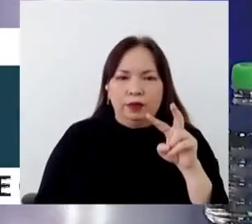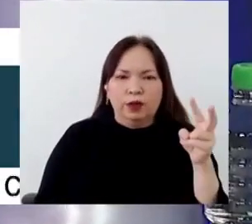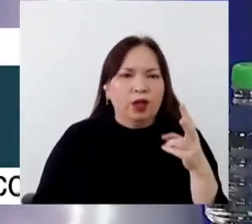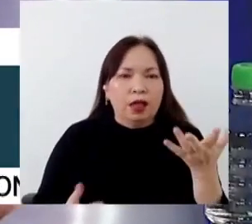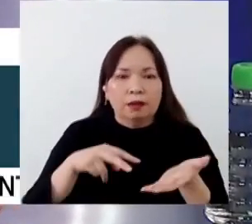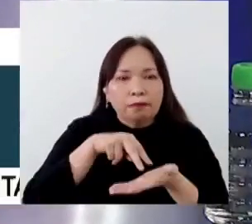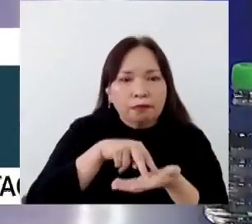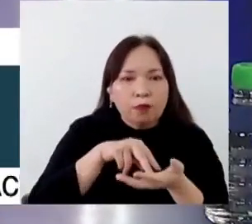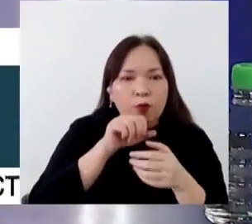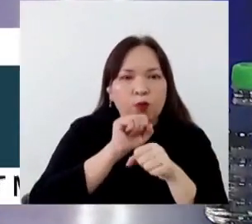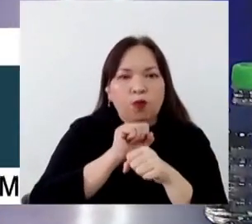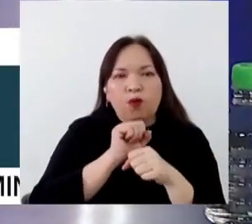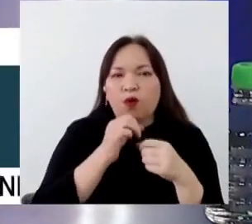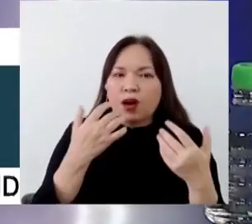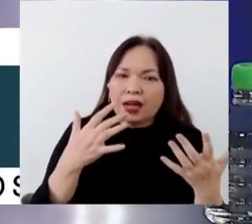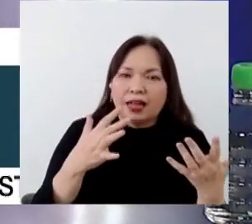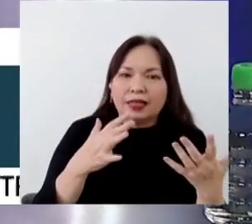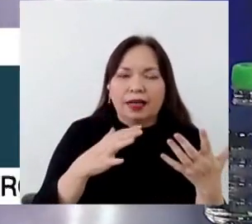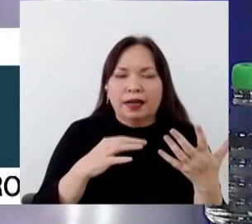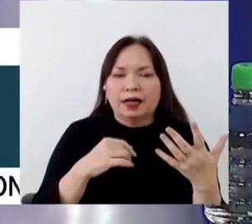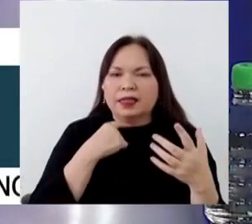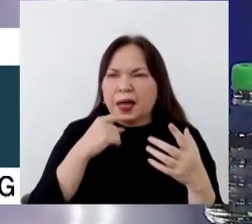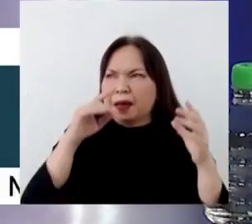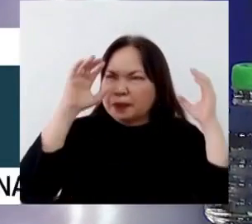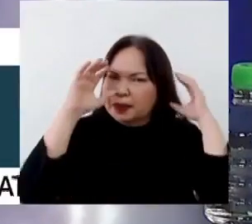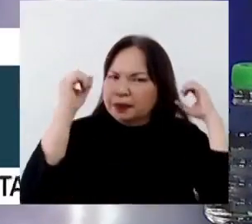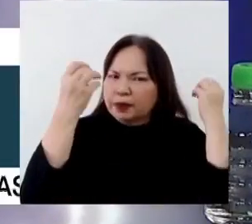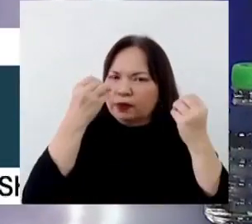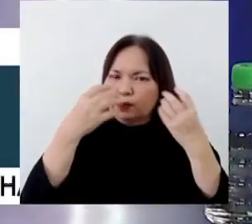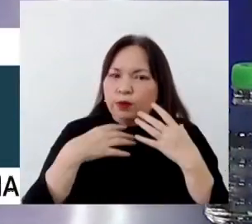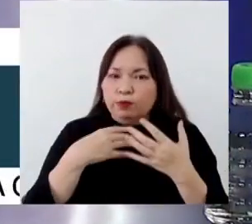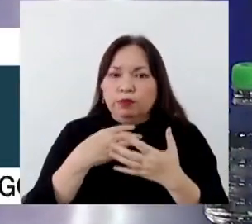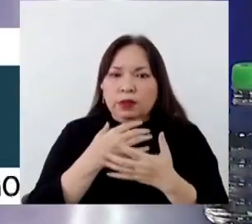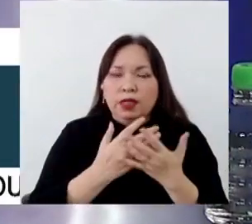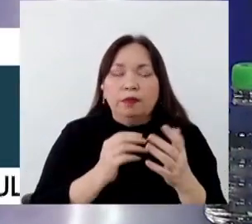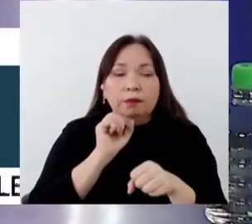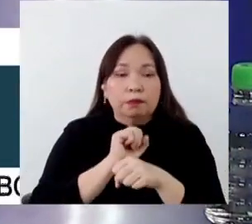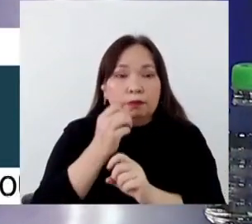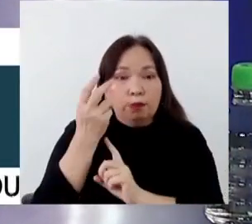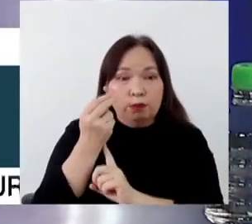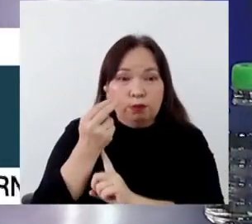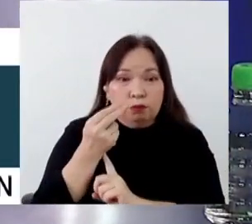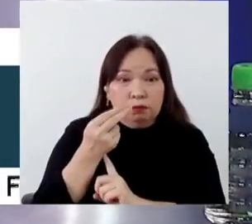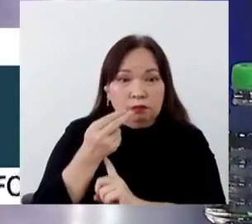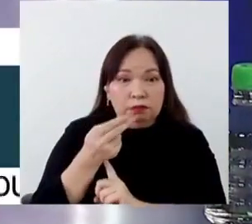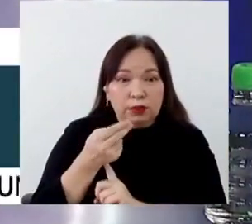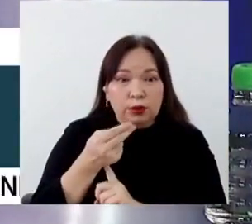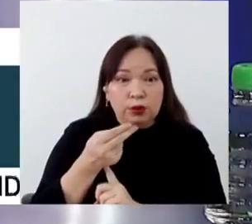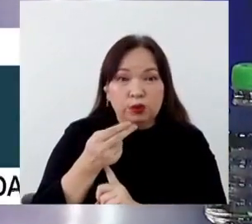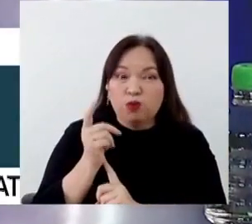dahil sabi ng embassy, yung iba doon dahil hotel workers, tapos nagkasasaring hotel.